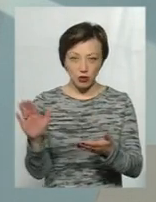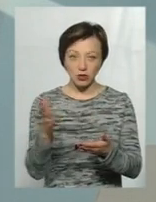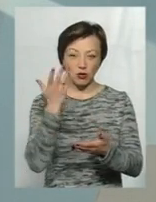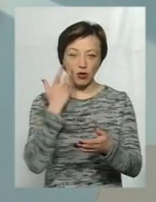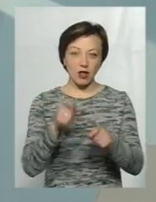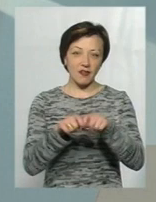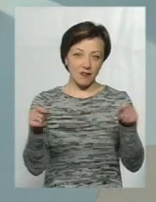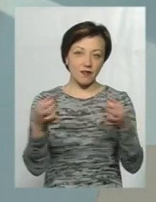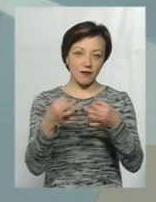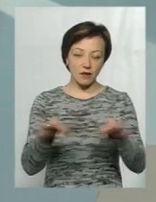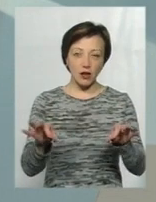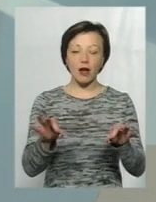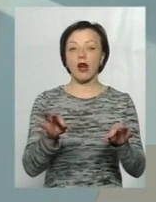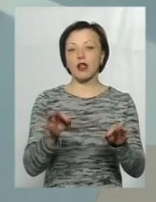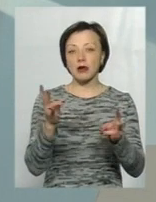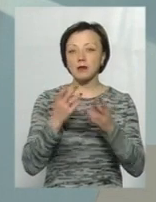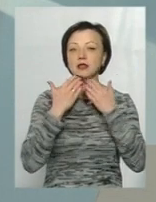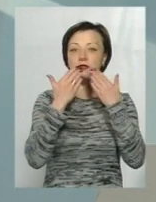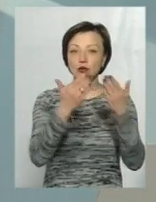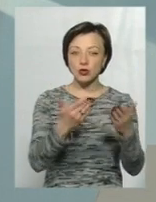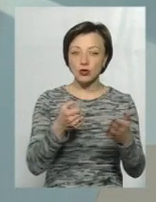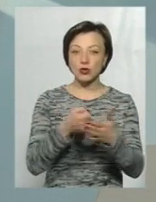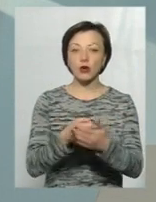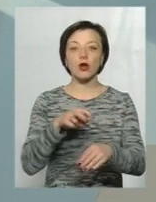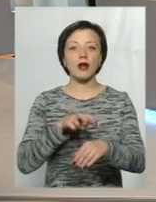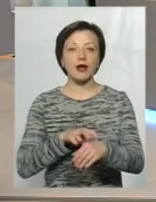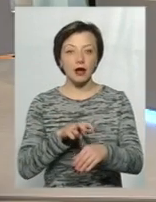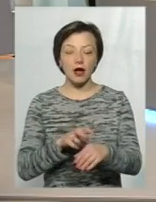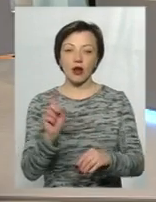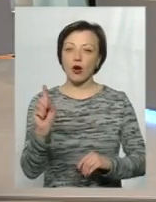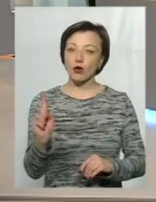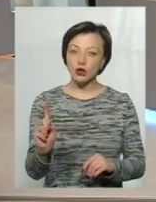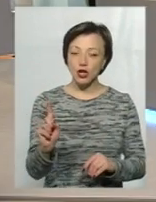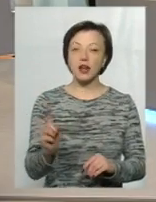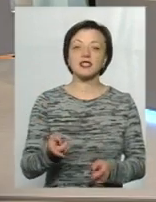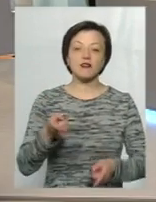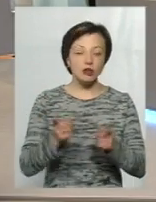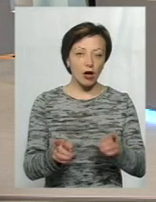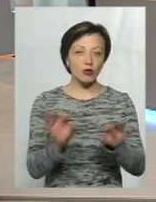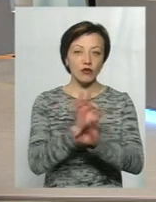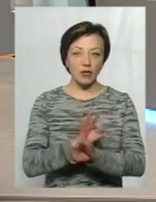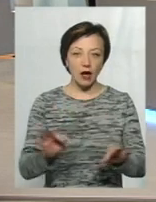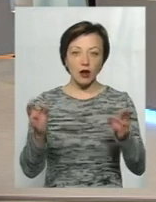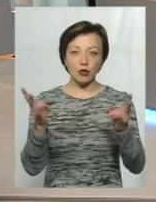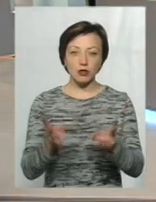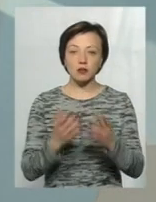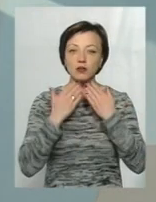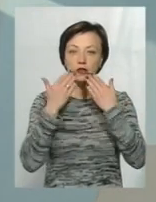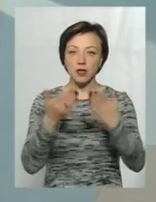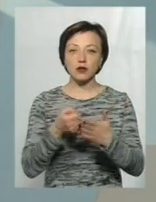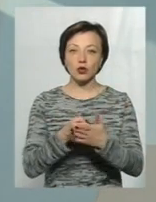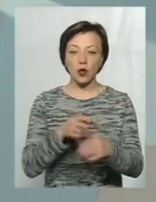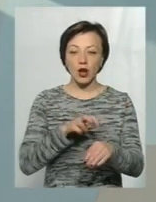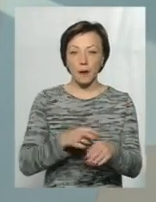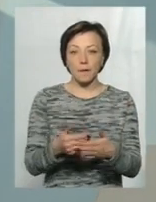відкритому житті, то необхідно звернутися однозначно до лікаря, хоча, звичайно, в ідеалі потрібно звертатись до лікаря